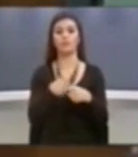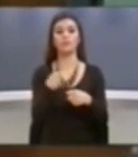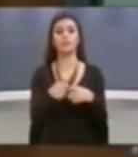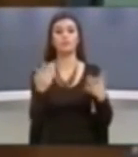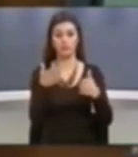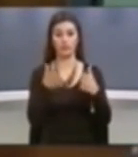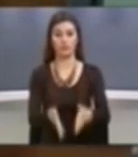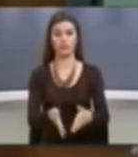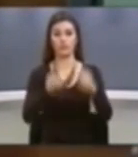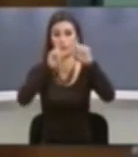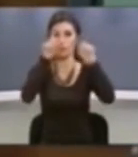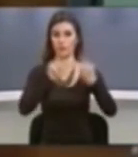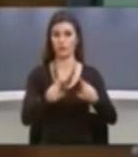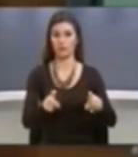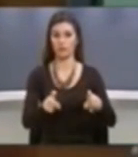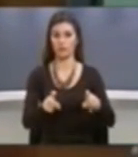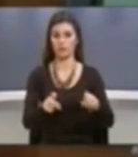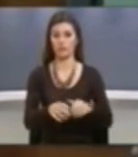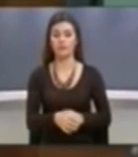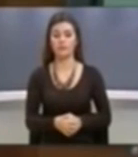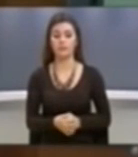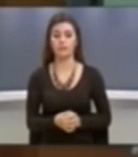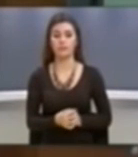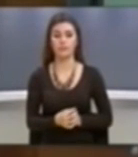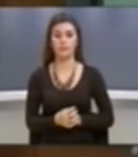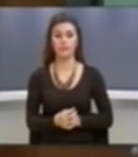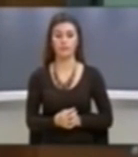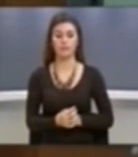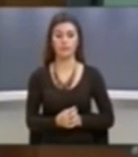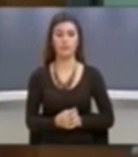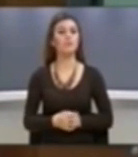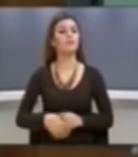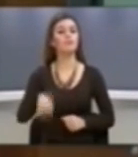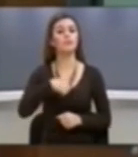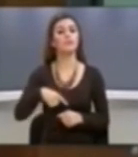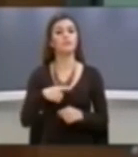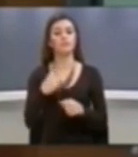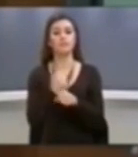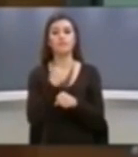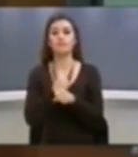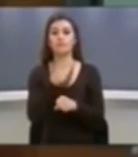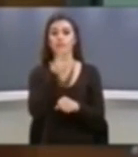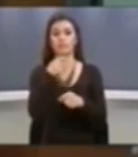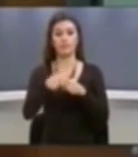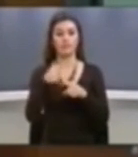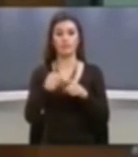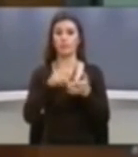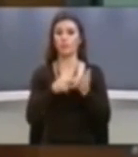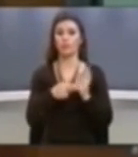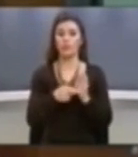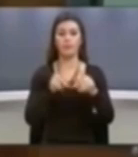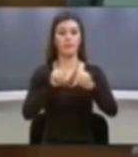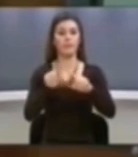në institucionet Republikës Kosovës. Se ne po bëjmë përpjekje që ato problemet i zgjidhim përmes realizimit